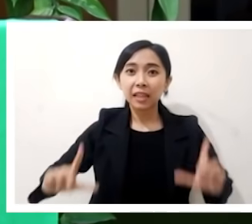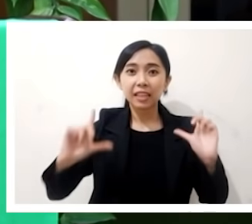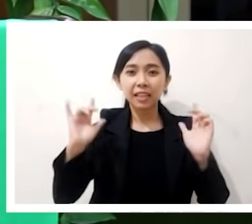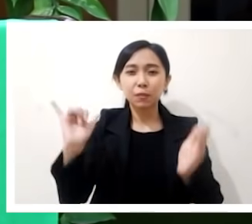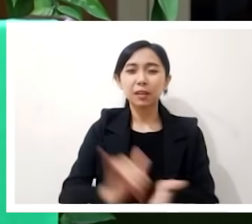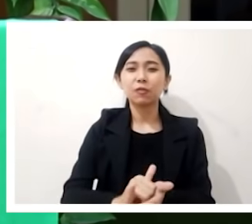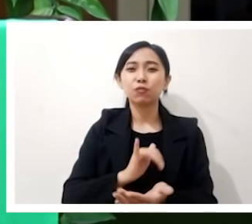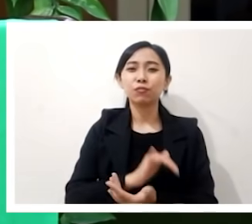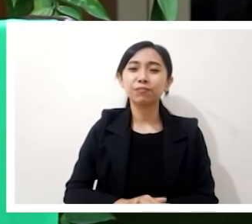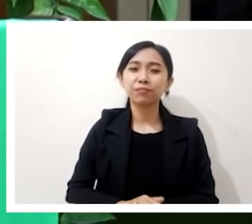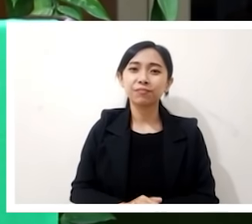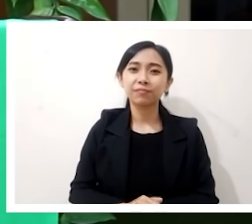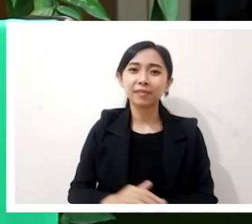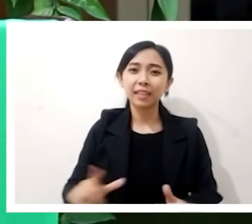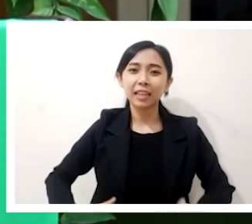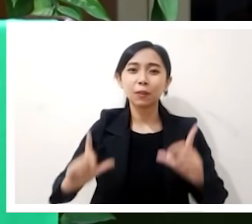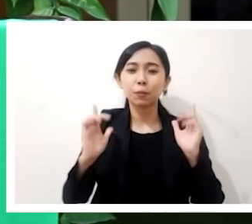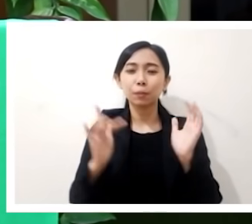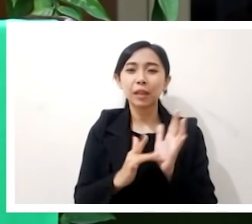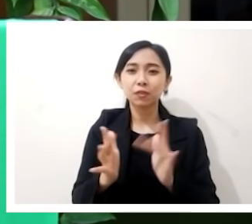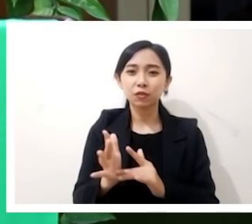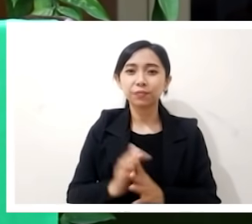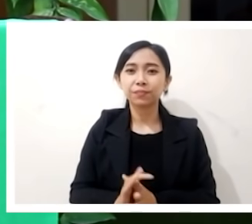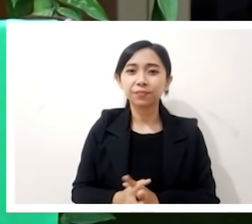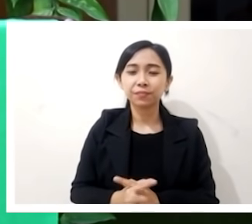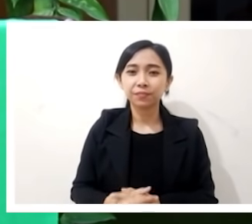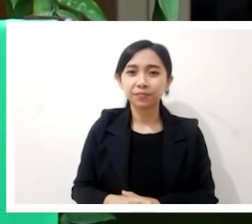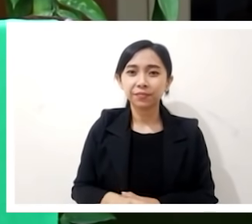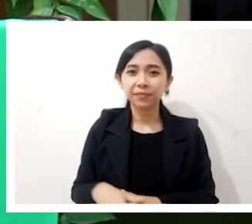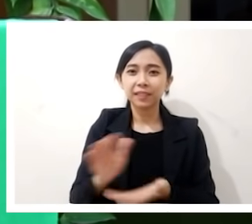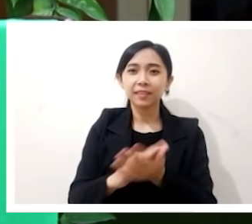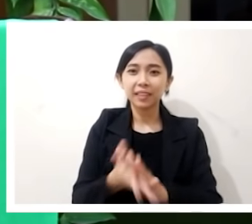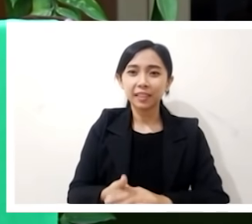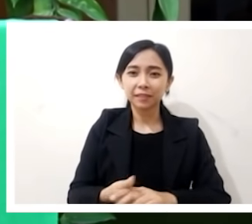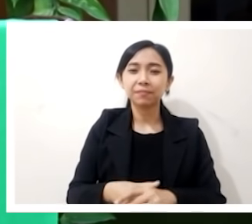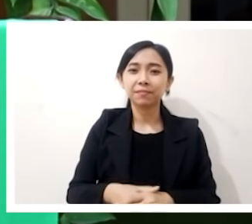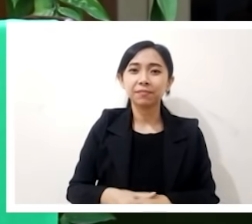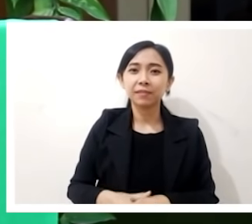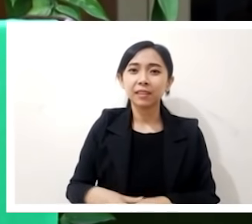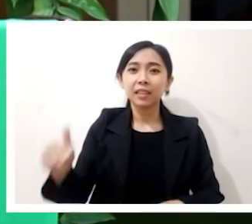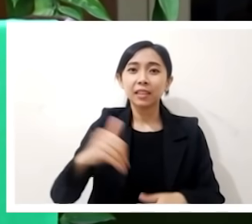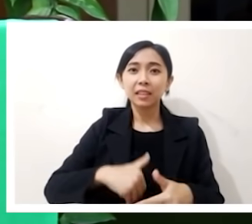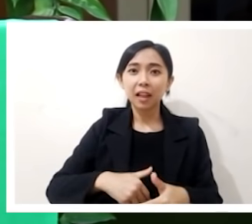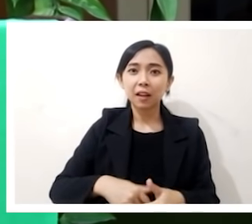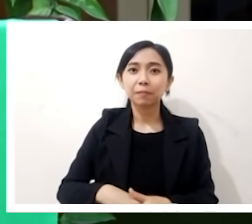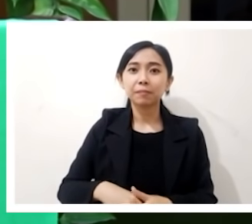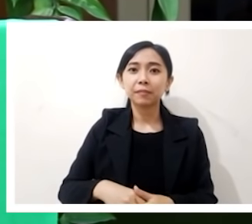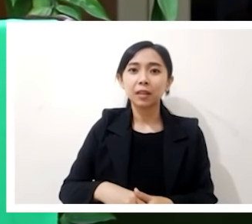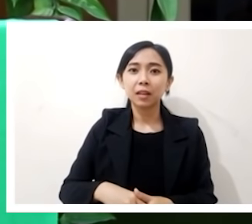itu. Dan gambaran Kristus sebagai imam besar makin dikuatkan dalam pasal 7 yang kita baca